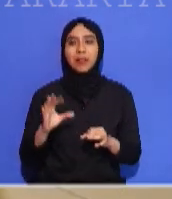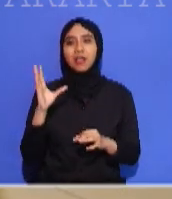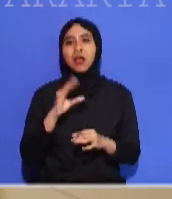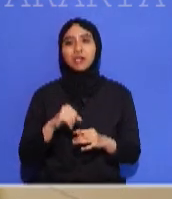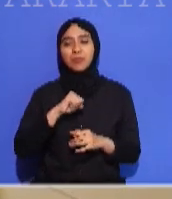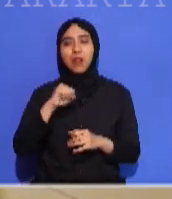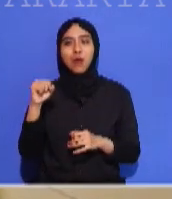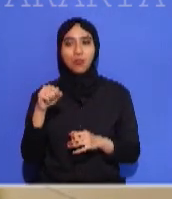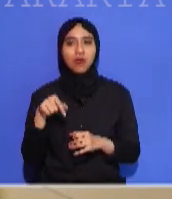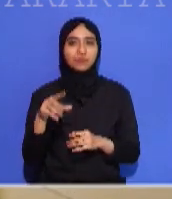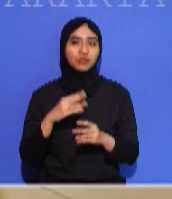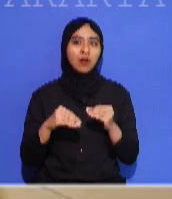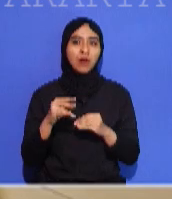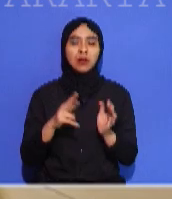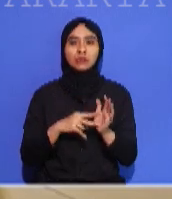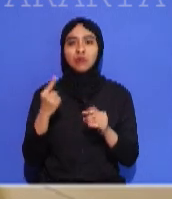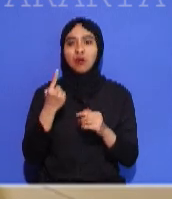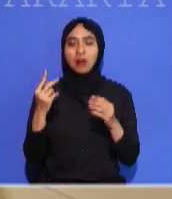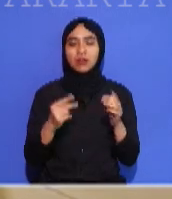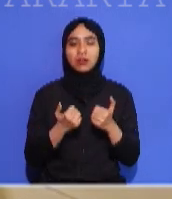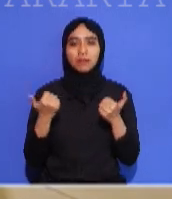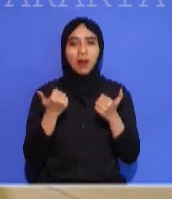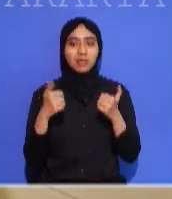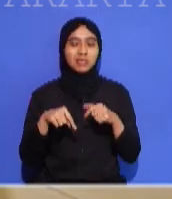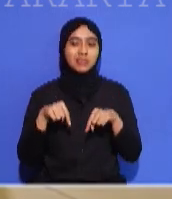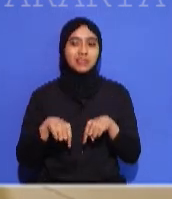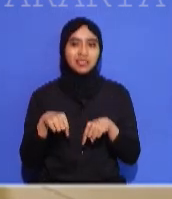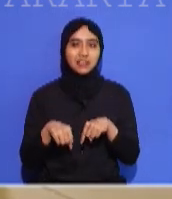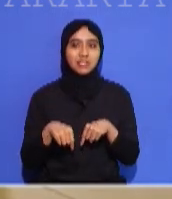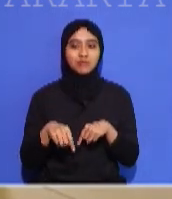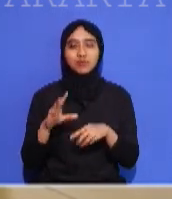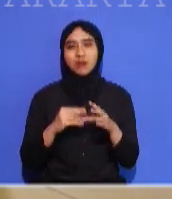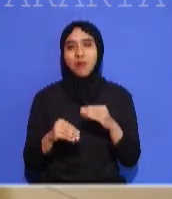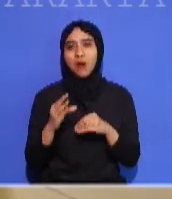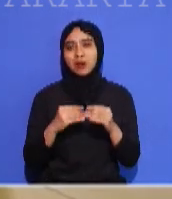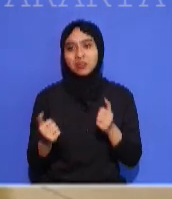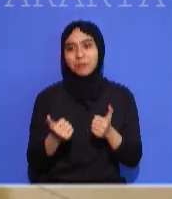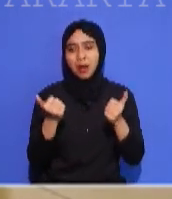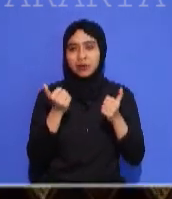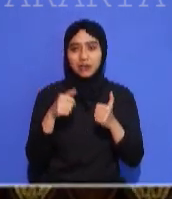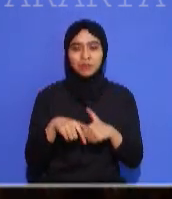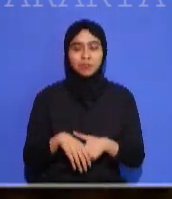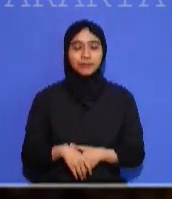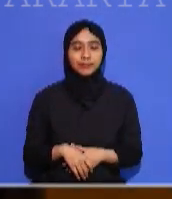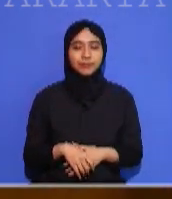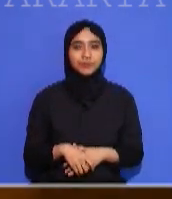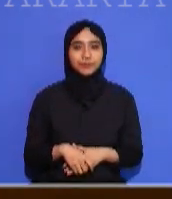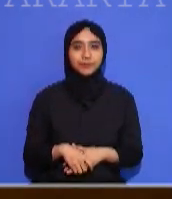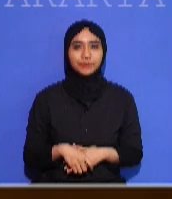Munas is ini adalah eh Munas yang istimewa gitu seperti itu